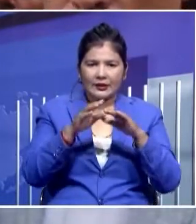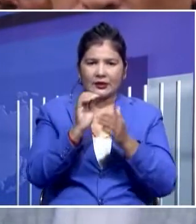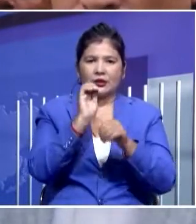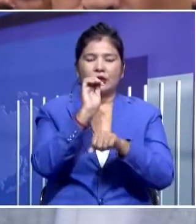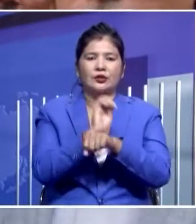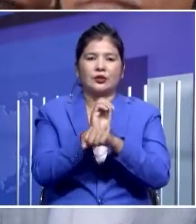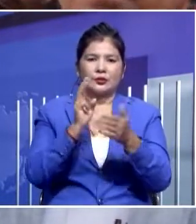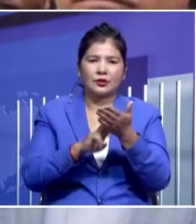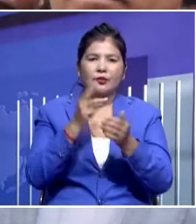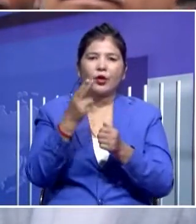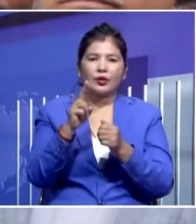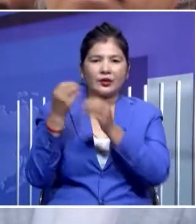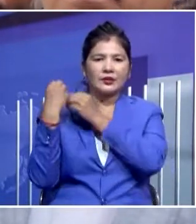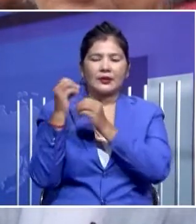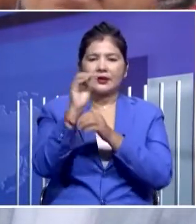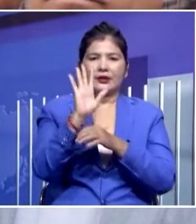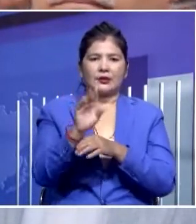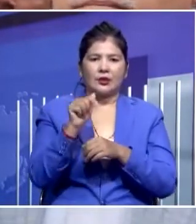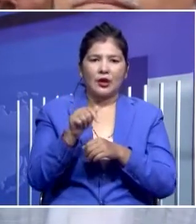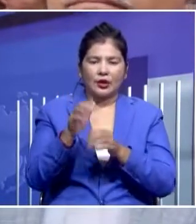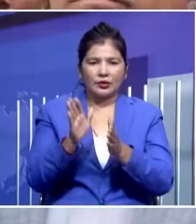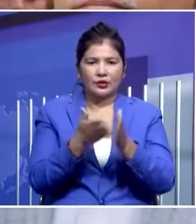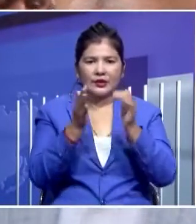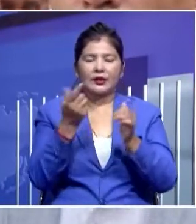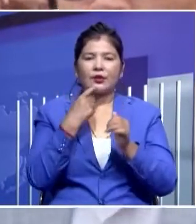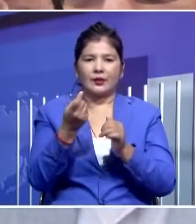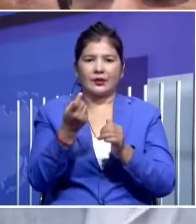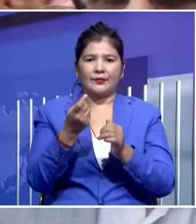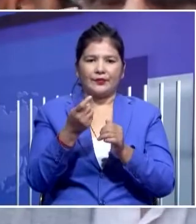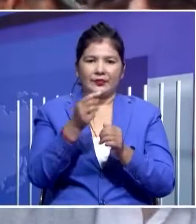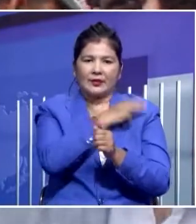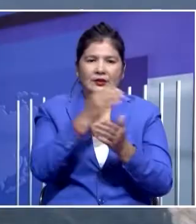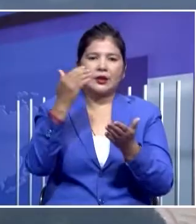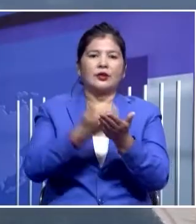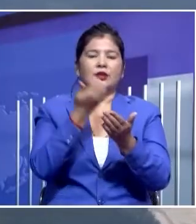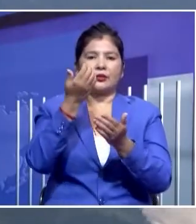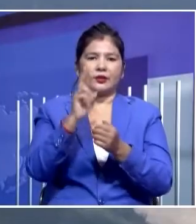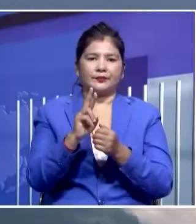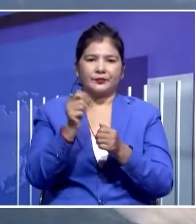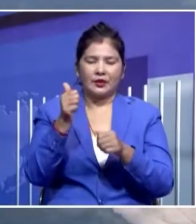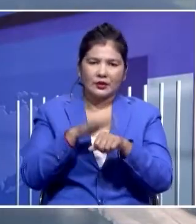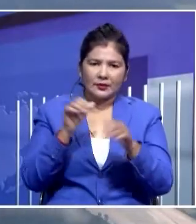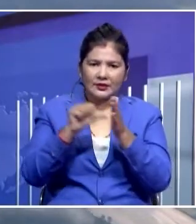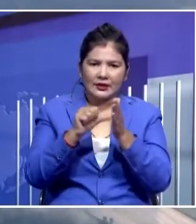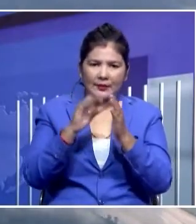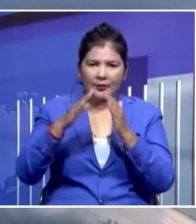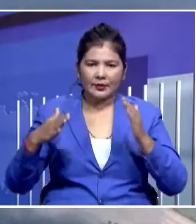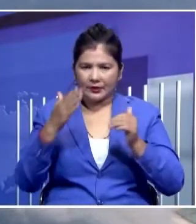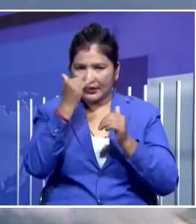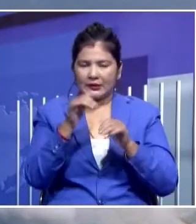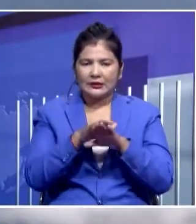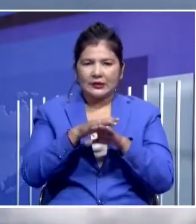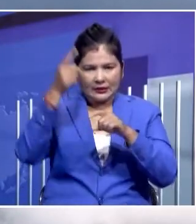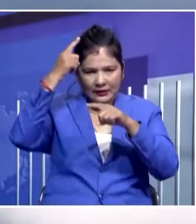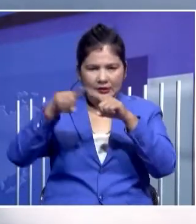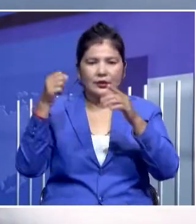हाम्रो सदस्य भएको हुनाले उनीहरू जिम्मेवारी दिएका छौँ अहिलेको चरण के हो भने पहिला 1,00,000 बचाउने अछाम जिल्लामा पहिरोका कारण धेरै क्षति